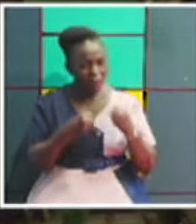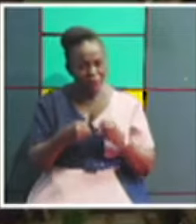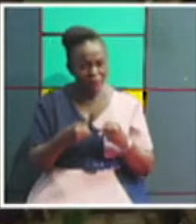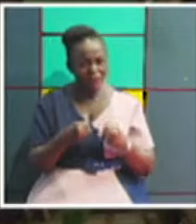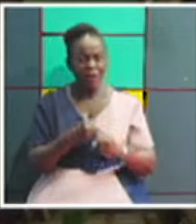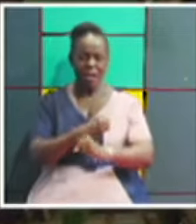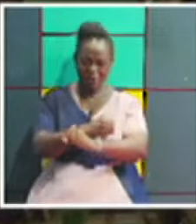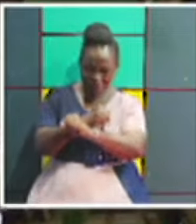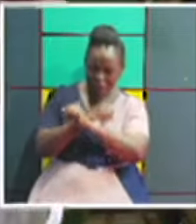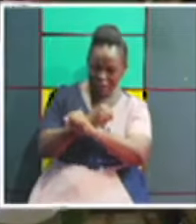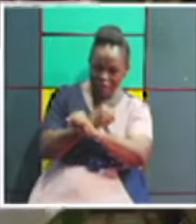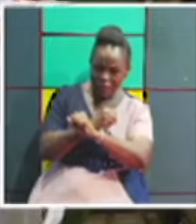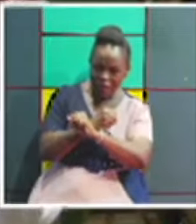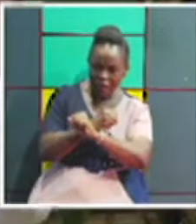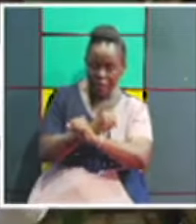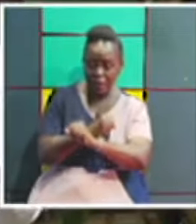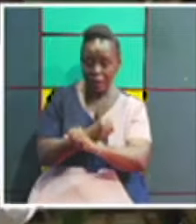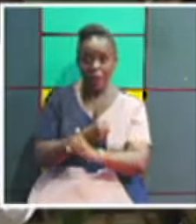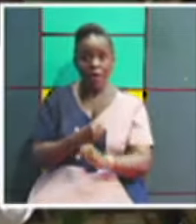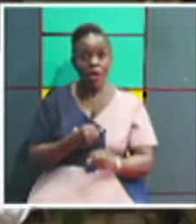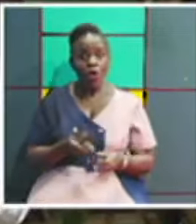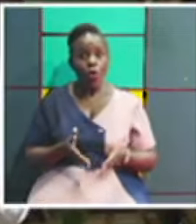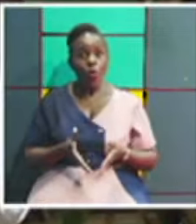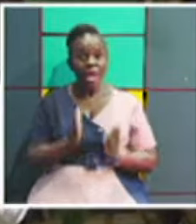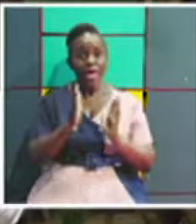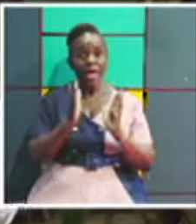arwanirira enkola